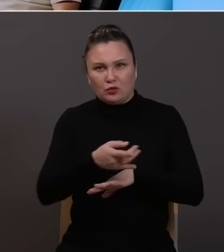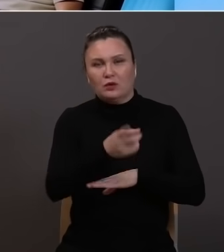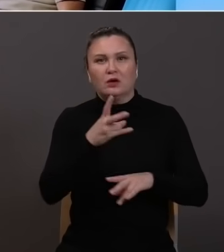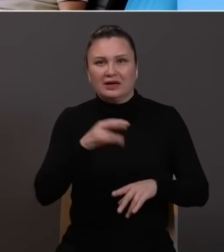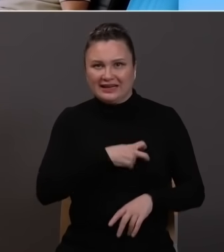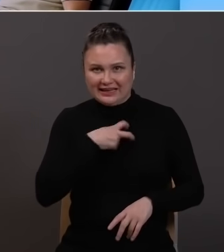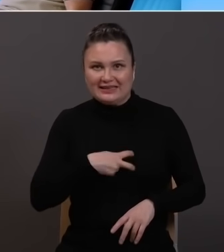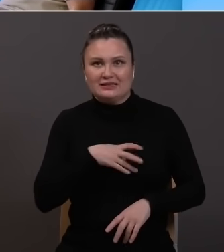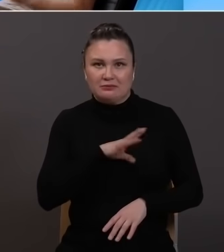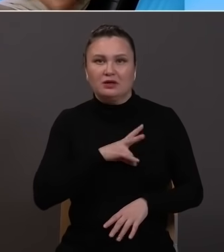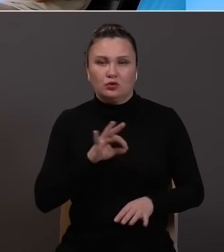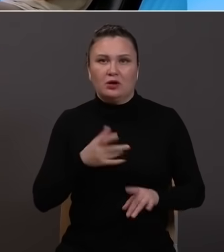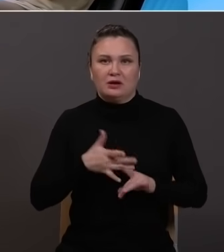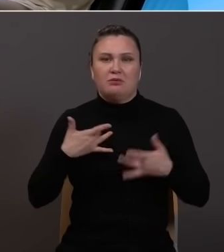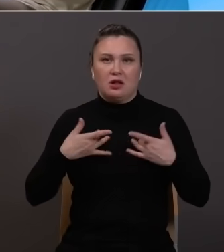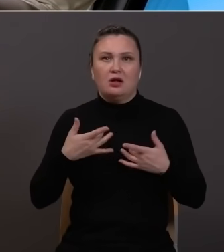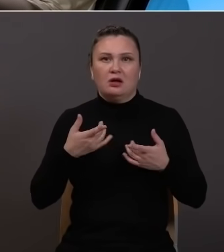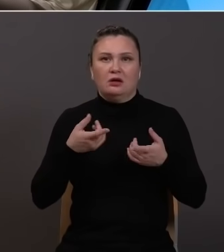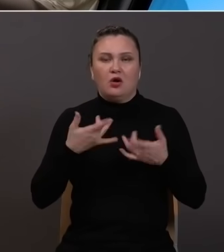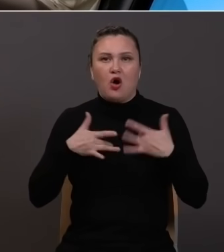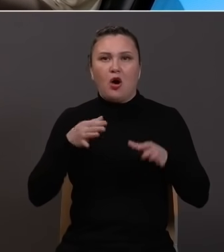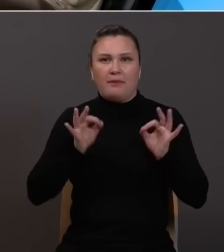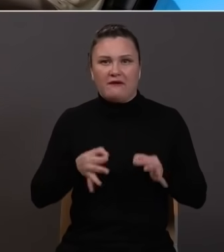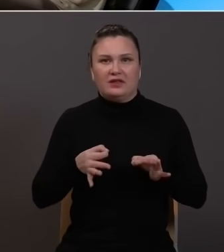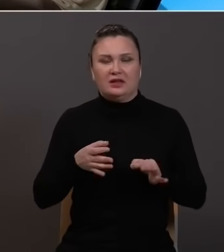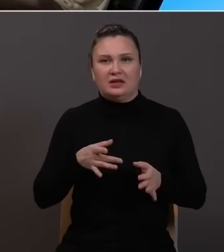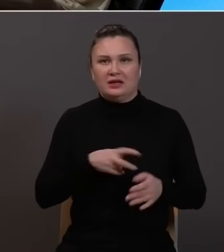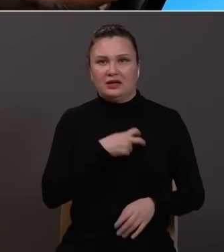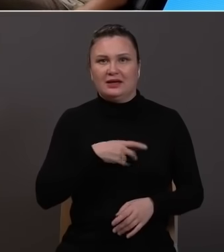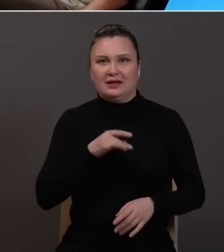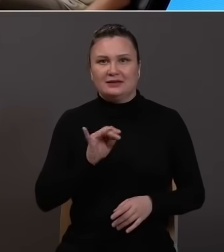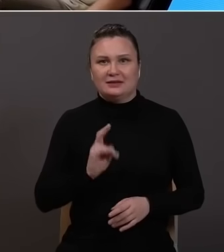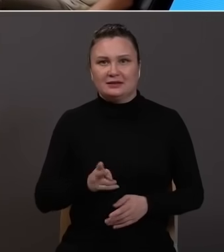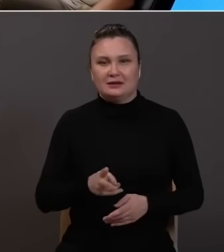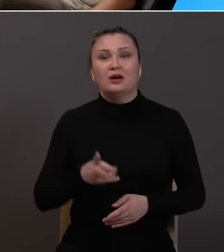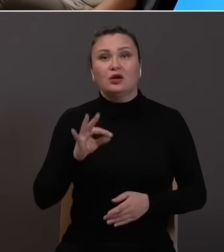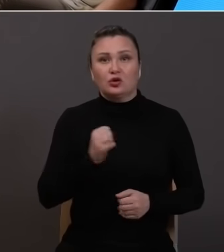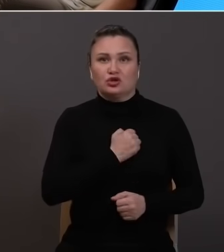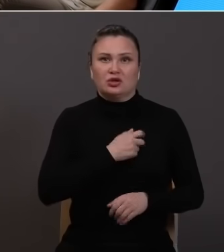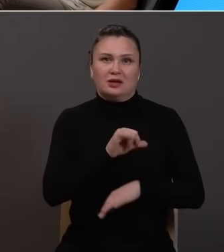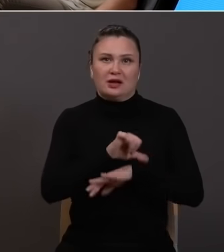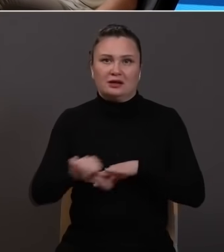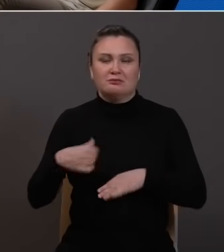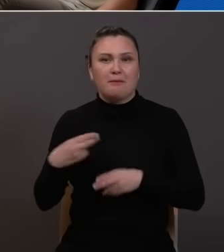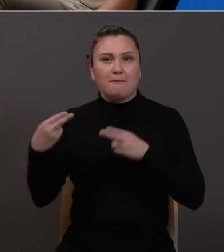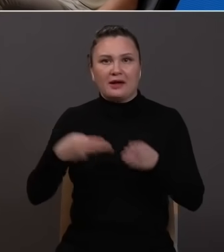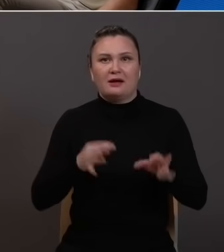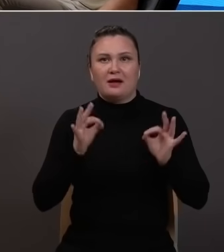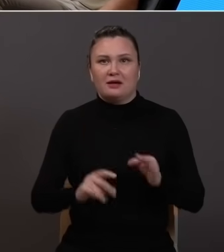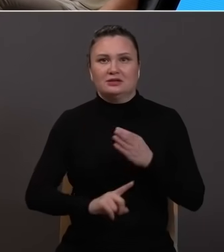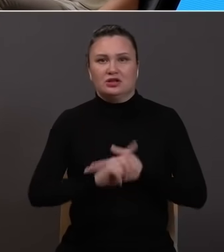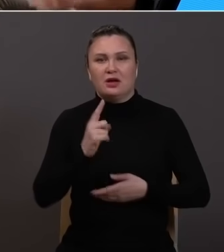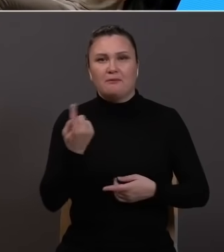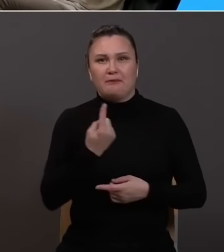тем не менее, это был оправданный риск. Коронавирус, он вносит свои коррективы какие-то? Да, к сожалению, на границе, то есть мы приехали сюда, как раз случился